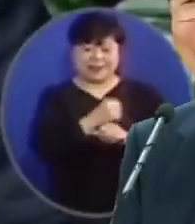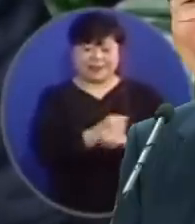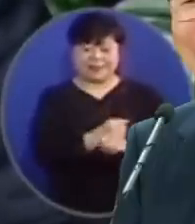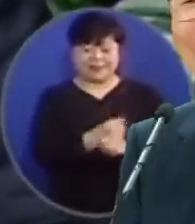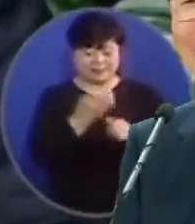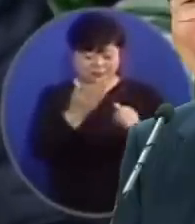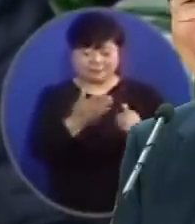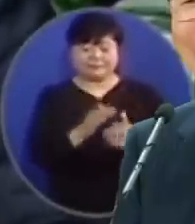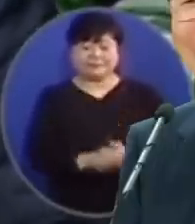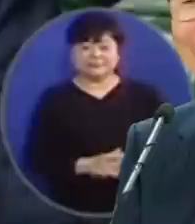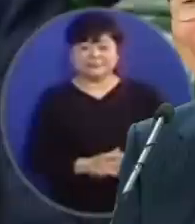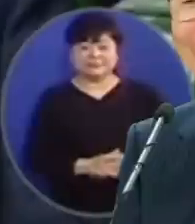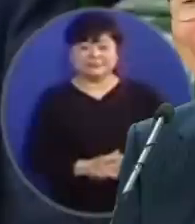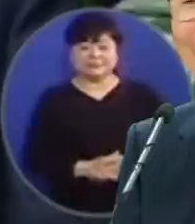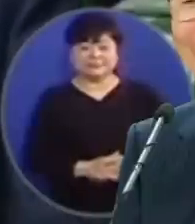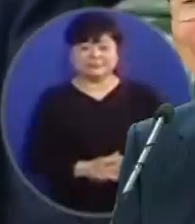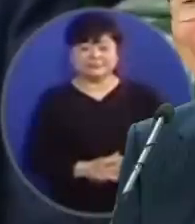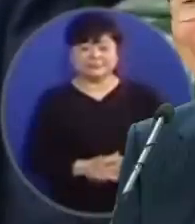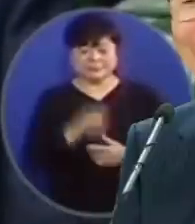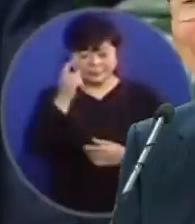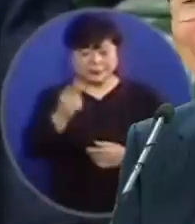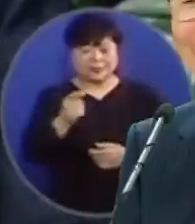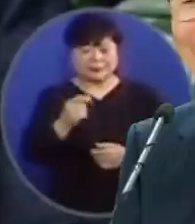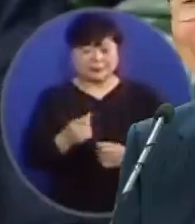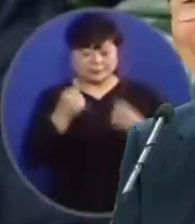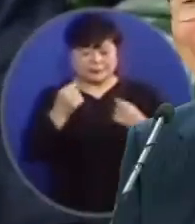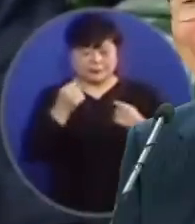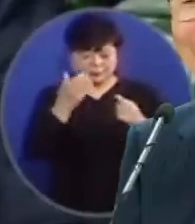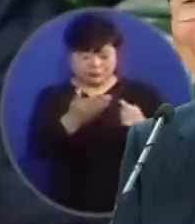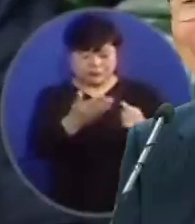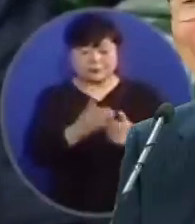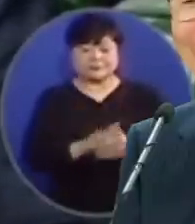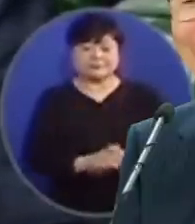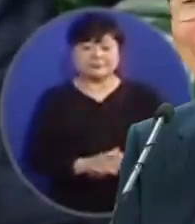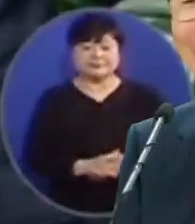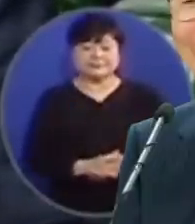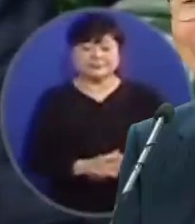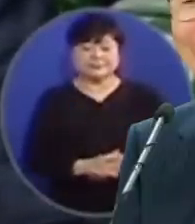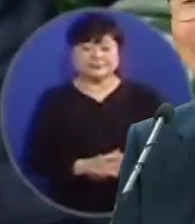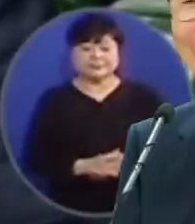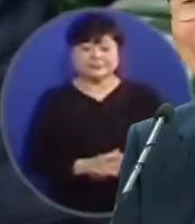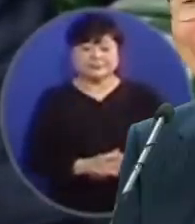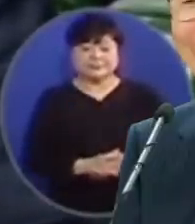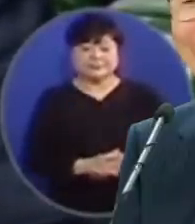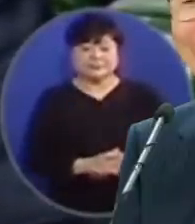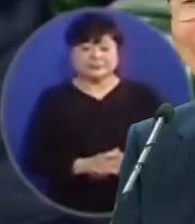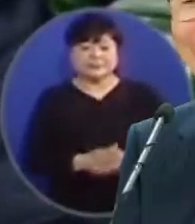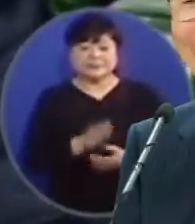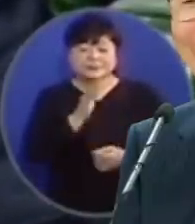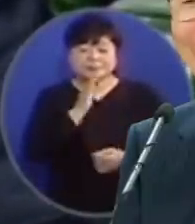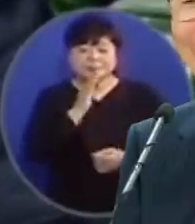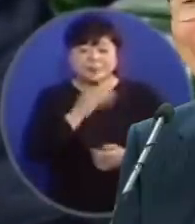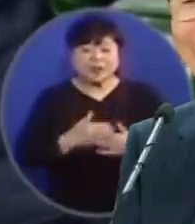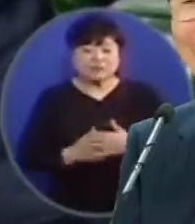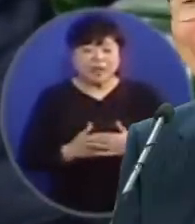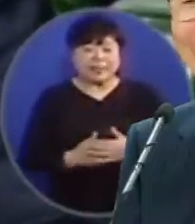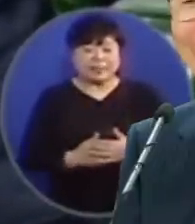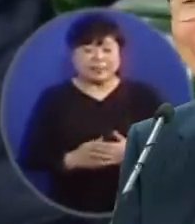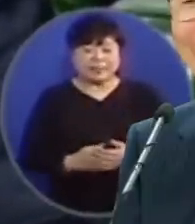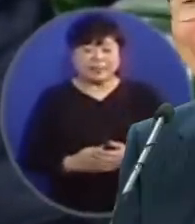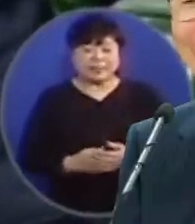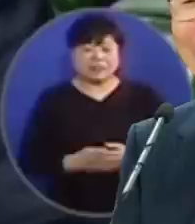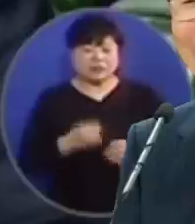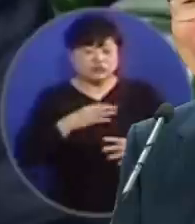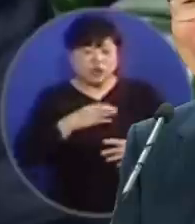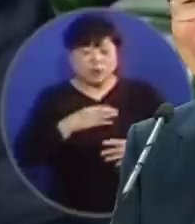강하게 만들어주겠다, 굳세게 만들어주겠다, 힘차게 만들어주겠다. 사실 불안과